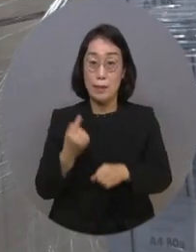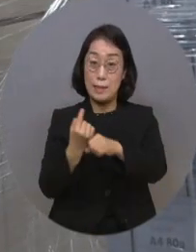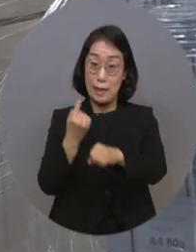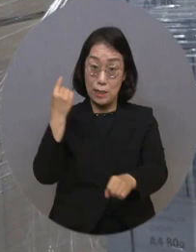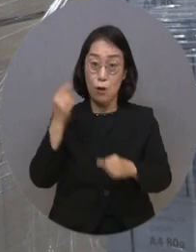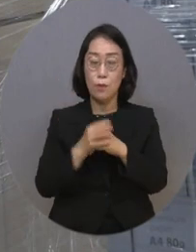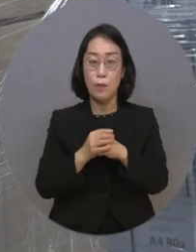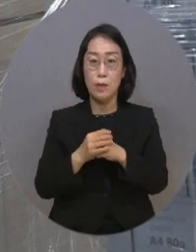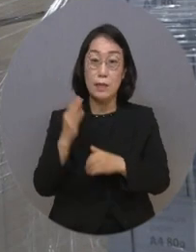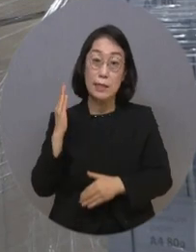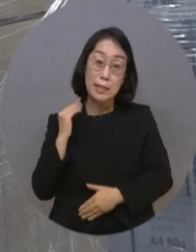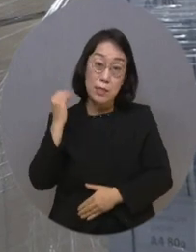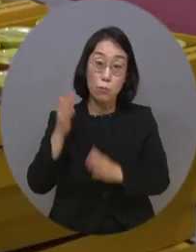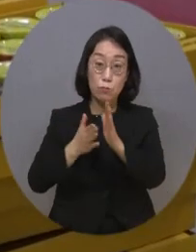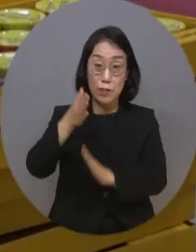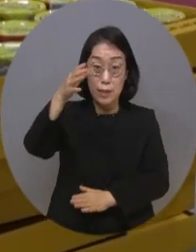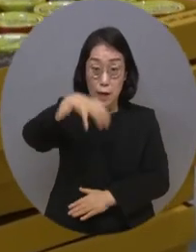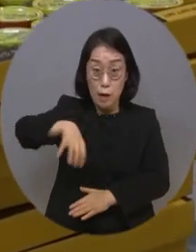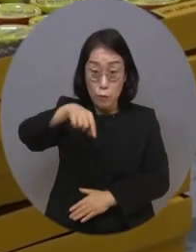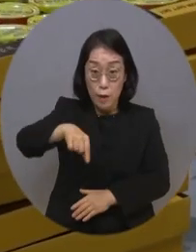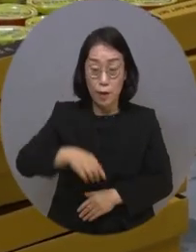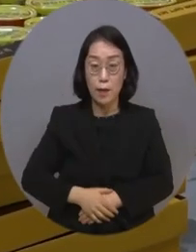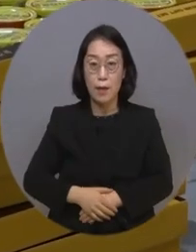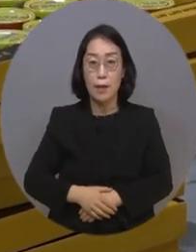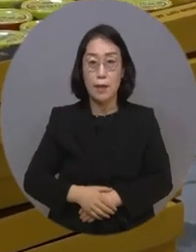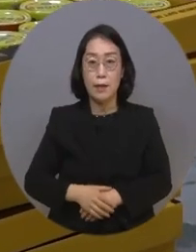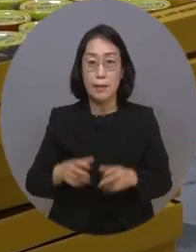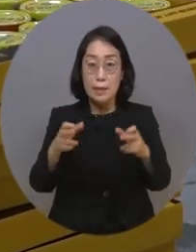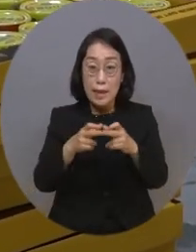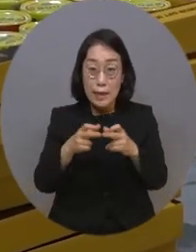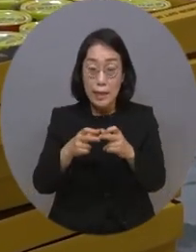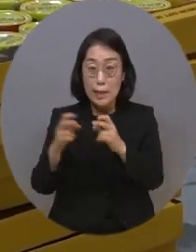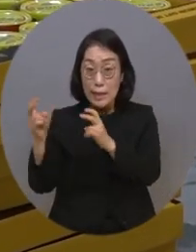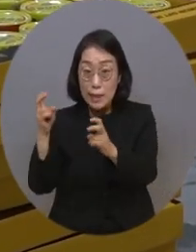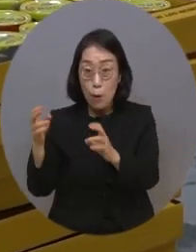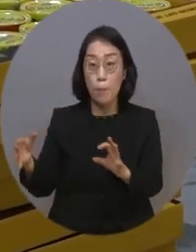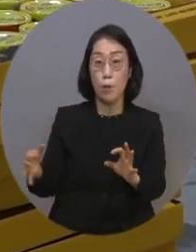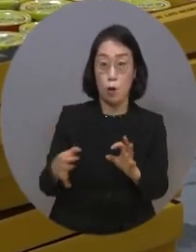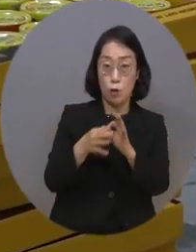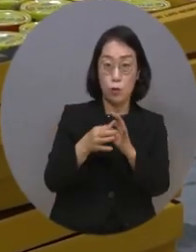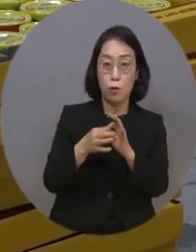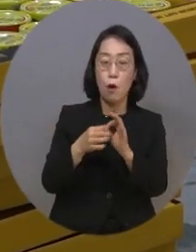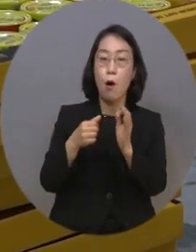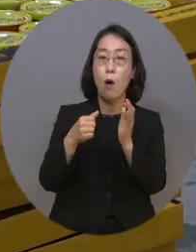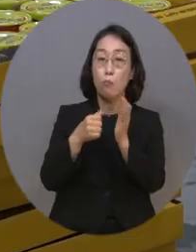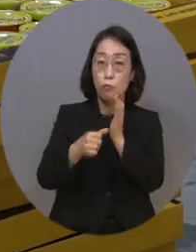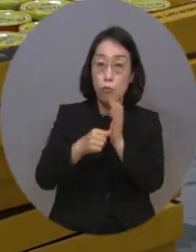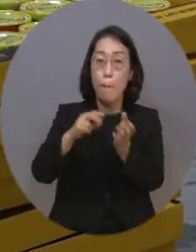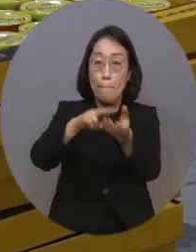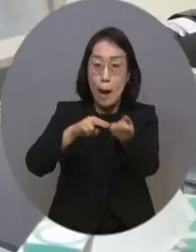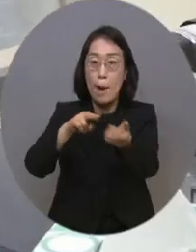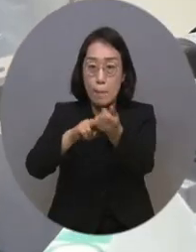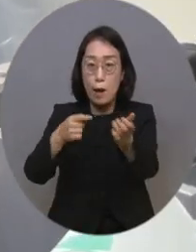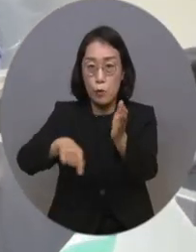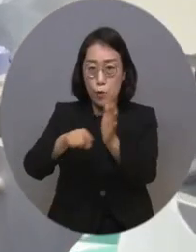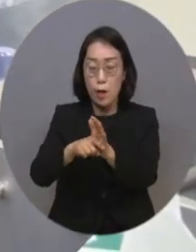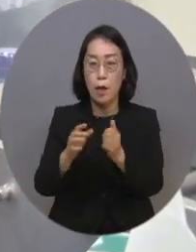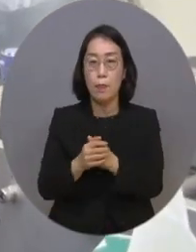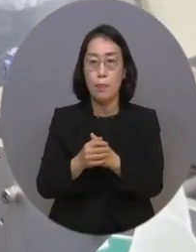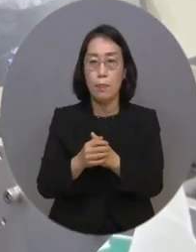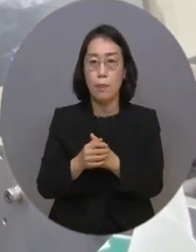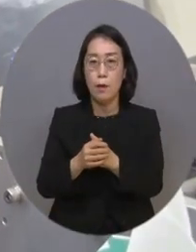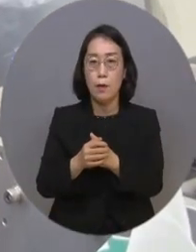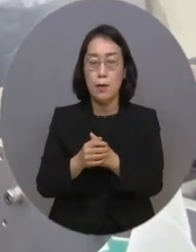지난해에는 의정부시 관내 장애인 직업재활 기업들과 연합해 생산품 판로 개척을 위한 의정부시 조례